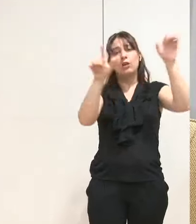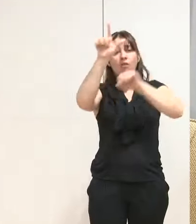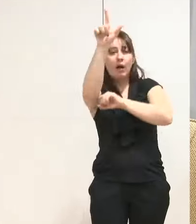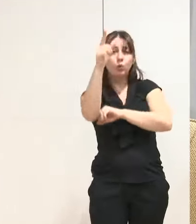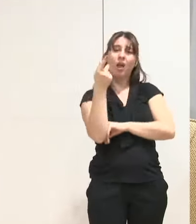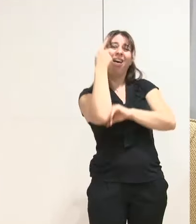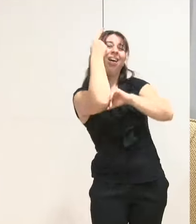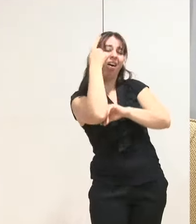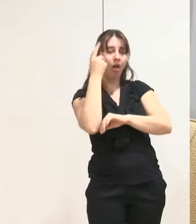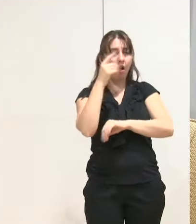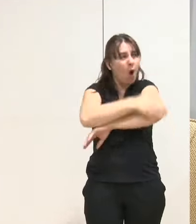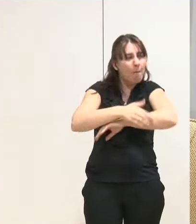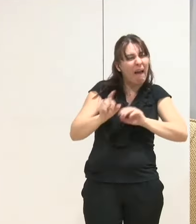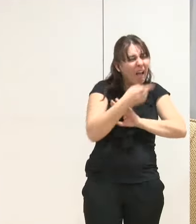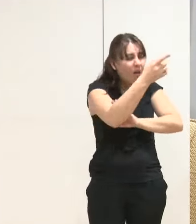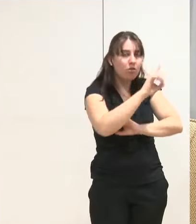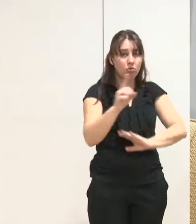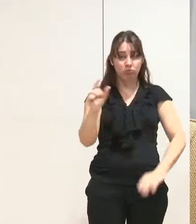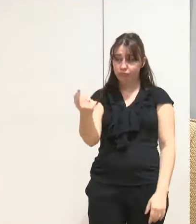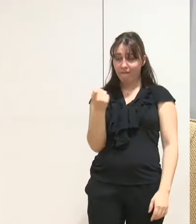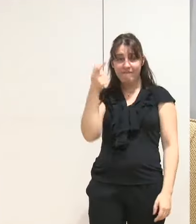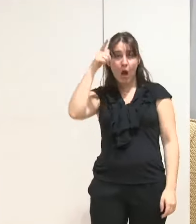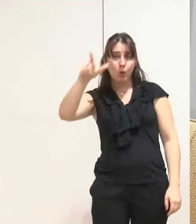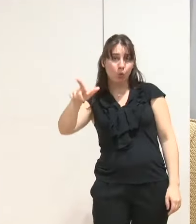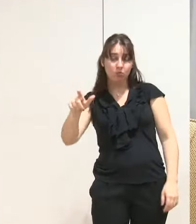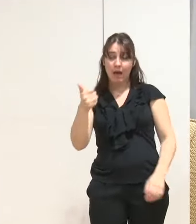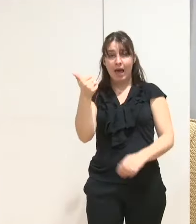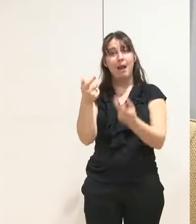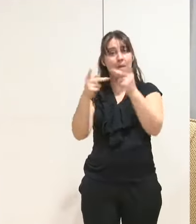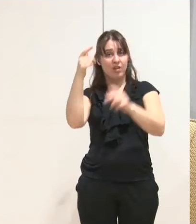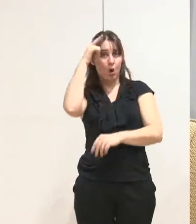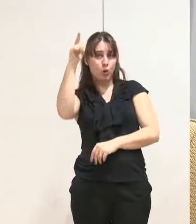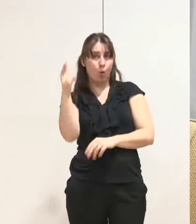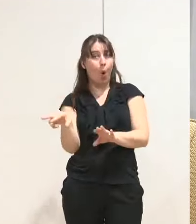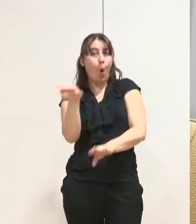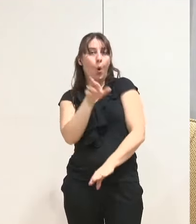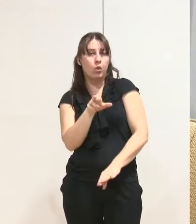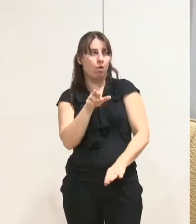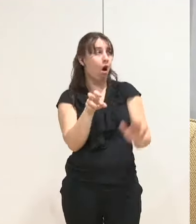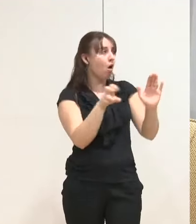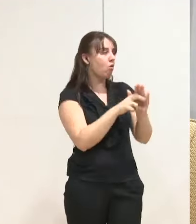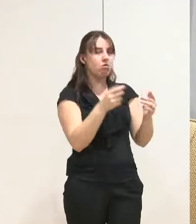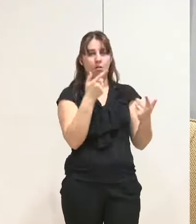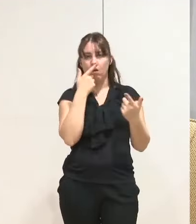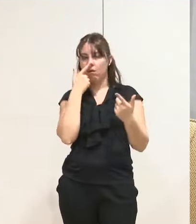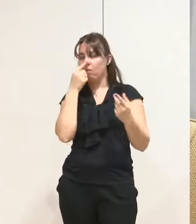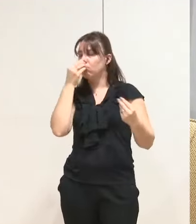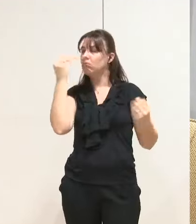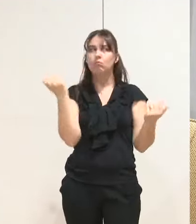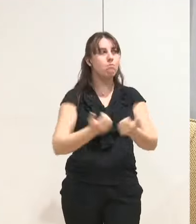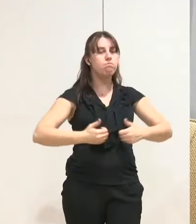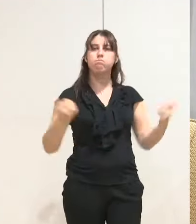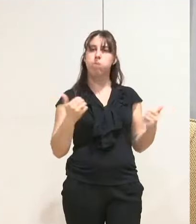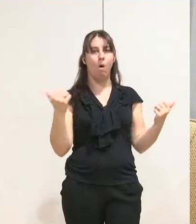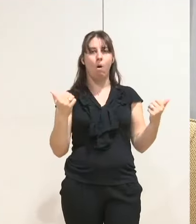de Lyon et elle même explique que quand elle rentre à Lyon le sentiment n'est pas du tout le même et là pour le coup il y a pas de